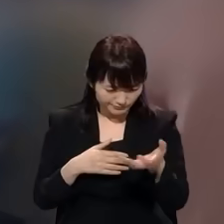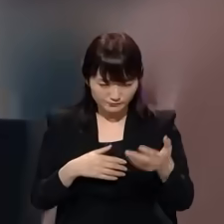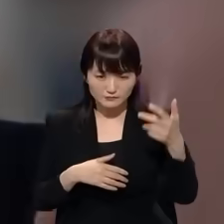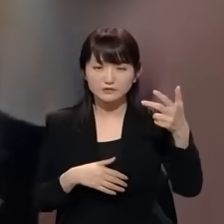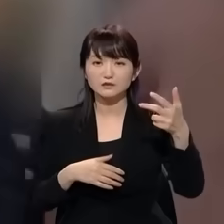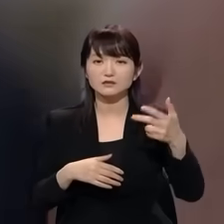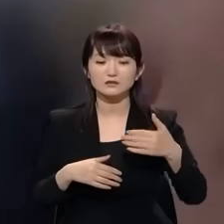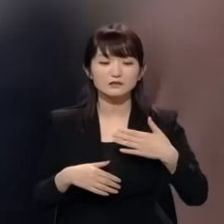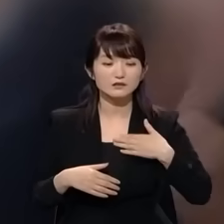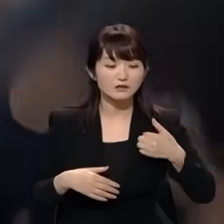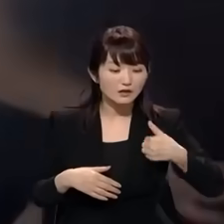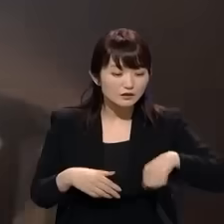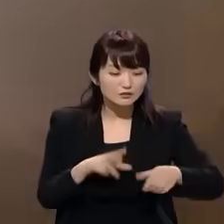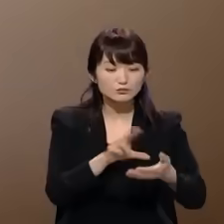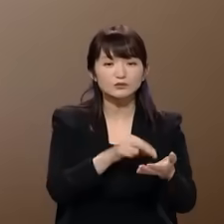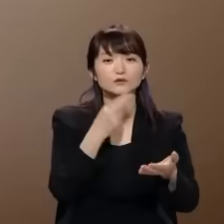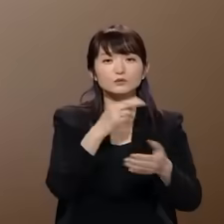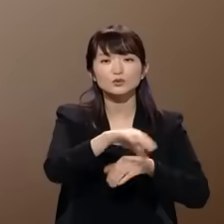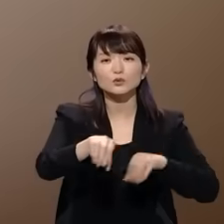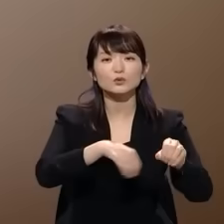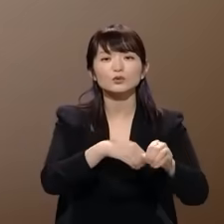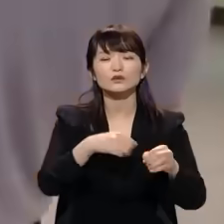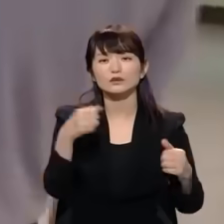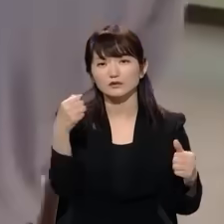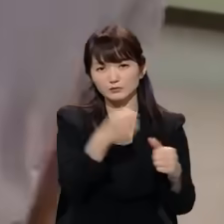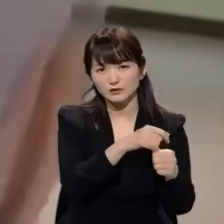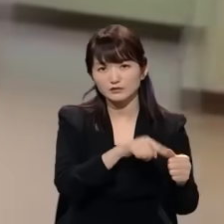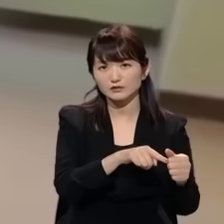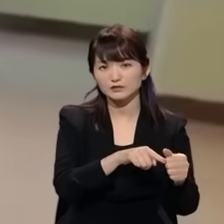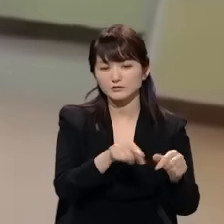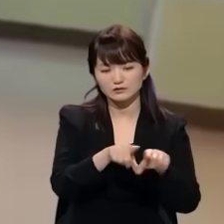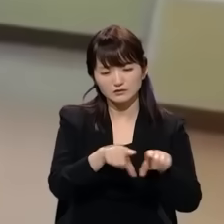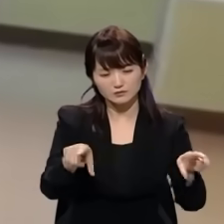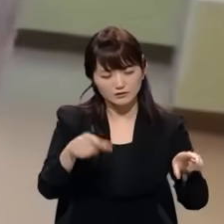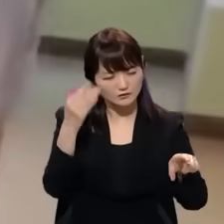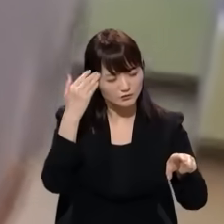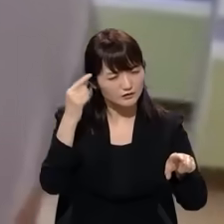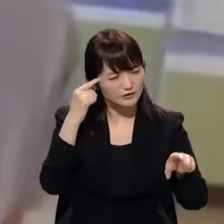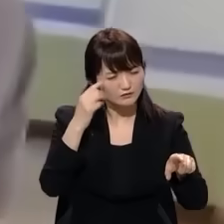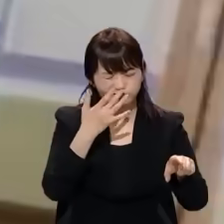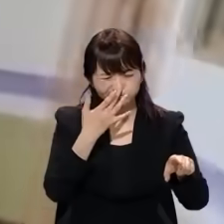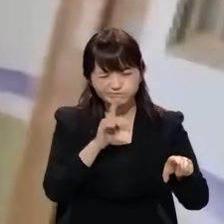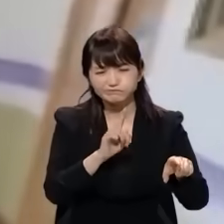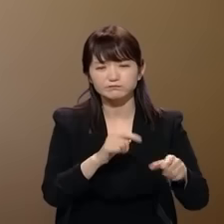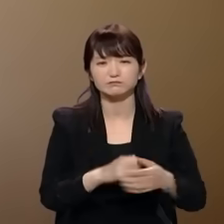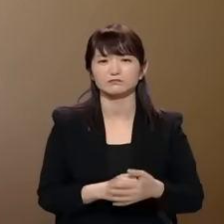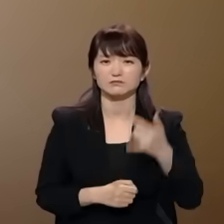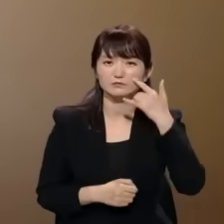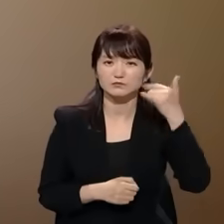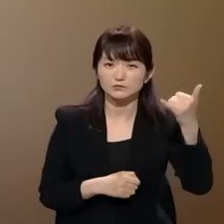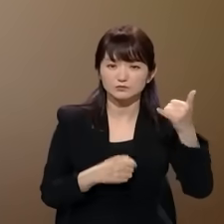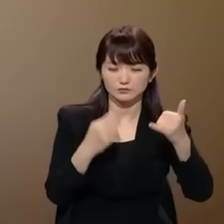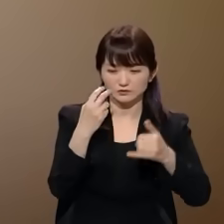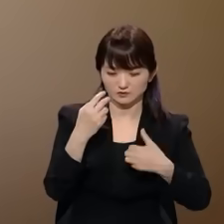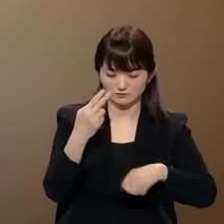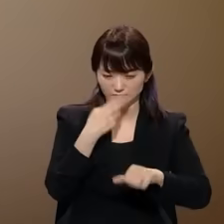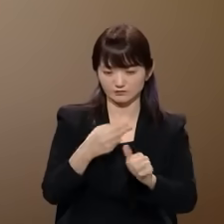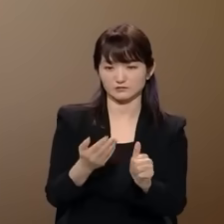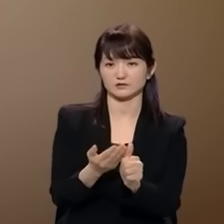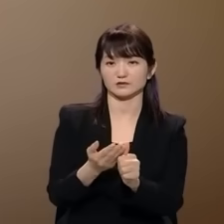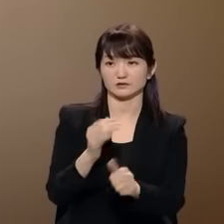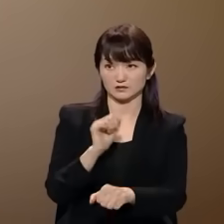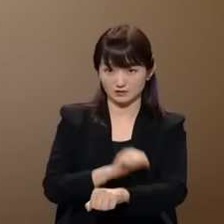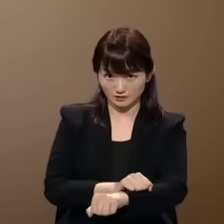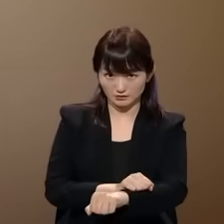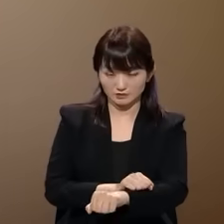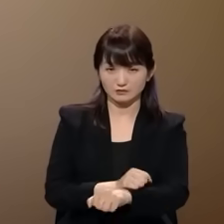아이는 문제가 없고 도리어 맞았다라고 얘기하는 게 상식적으로 이해가 되지 않죠. 뭐 부모님이 양육을 사실은 뭐 잘했다라고